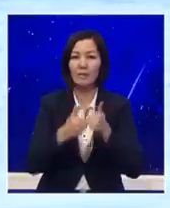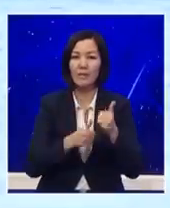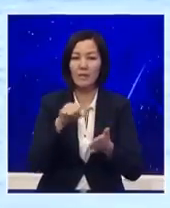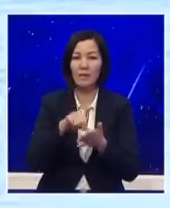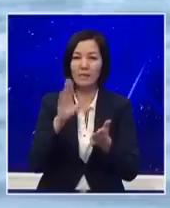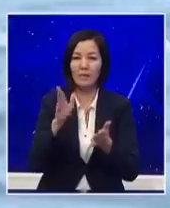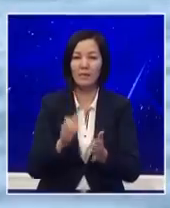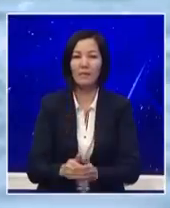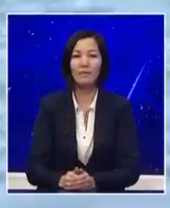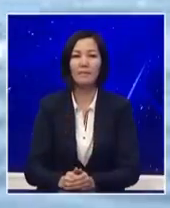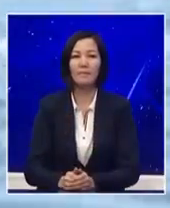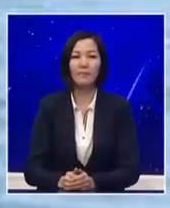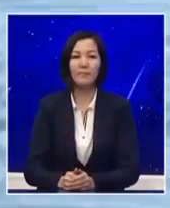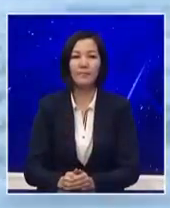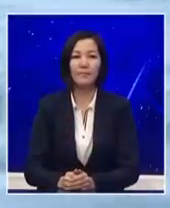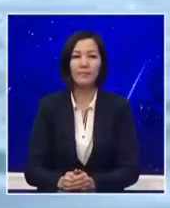сынайды.